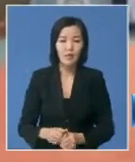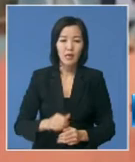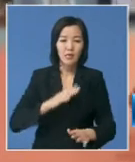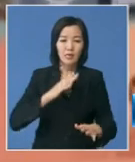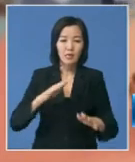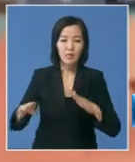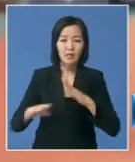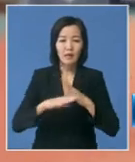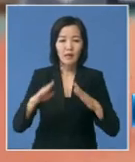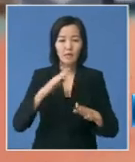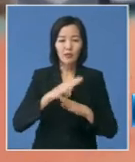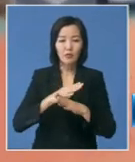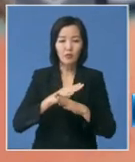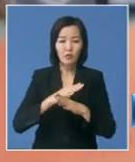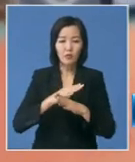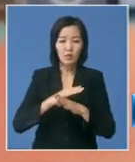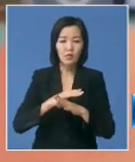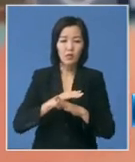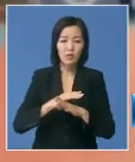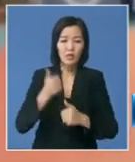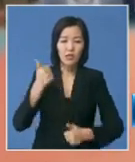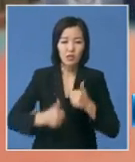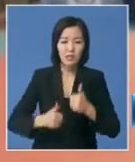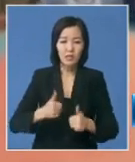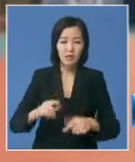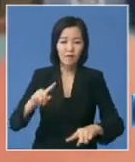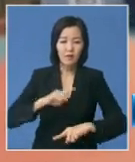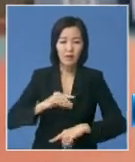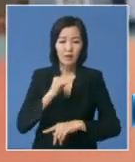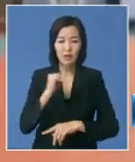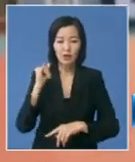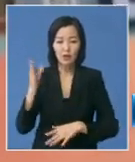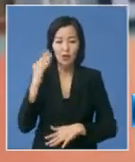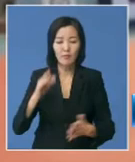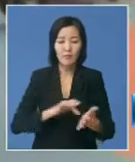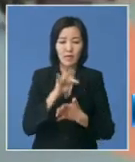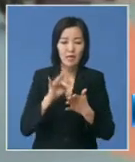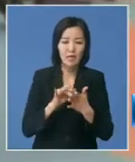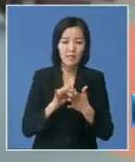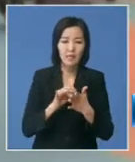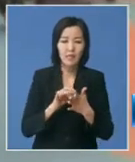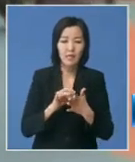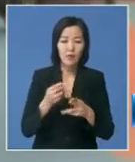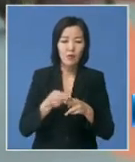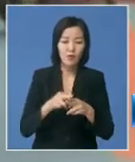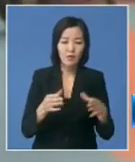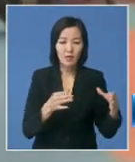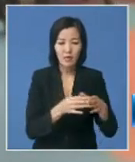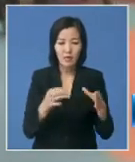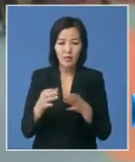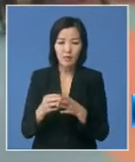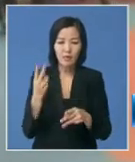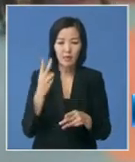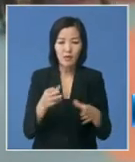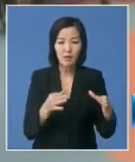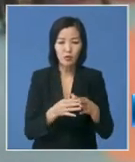өткен жарыста аса тартысты болды. Бұл спорт түрі бойынша финалда жетісу өңірі мен Алматы қаласының құрама командалары мықтыны анықтады. Екі жақтың